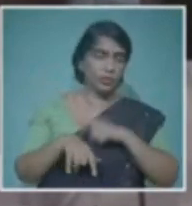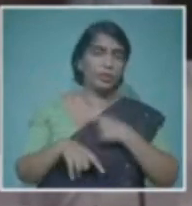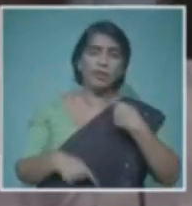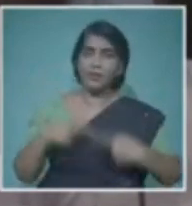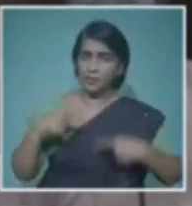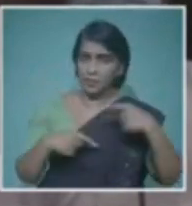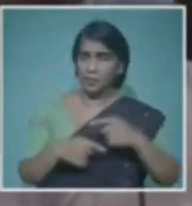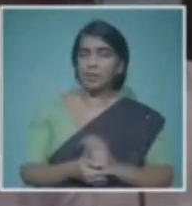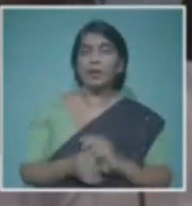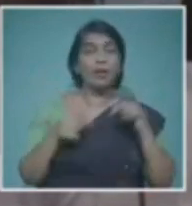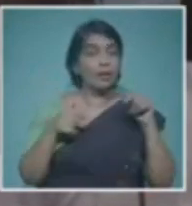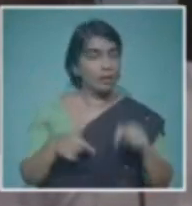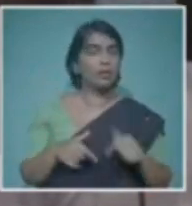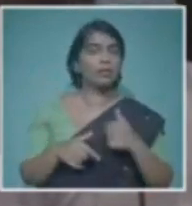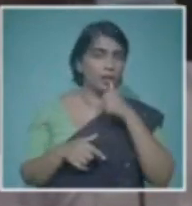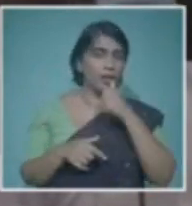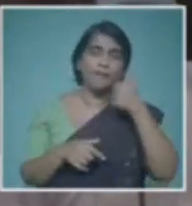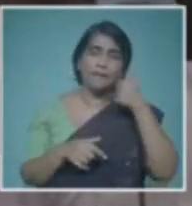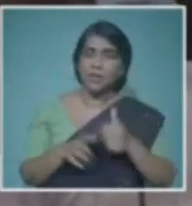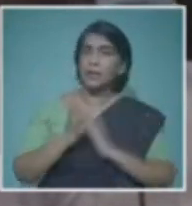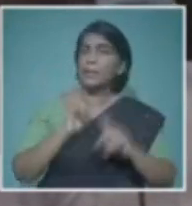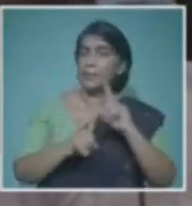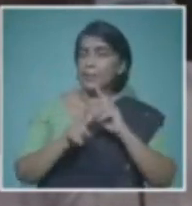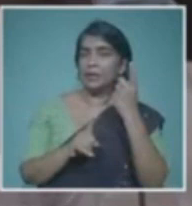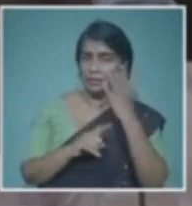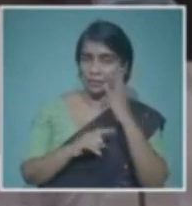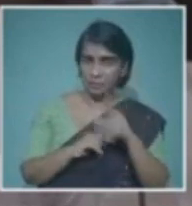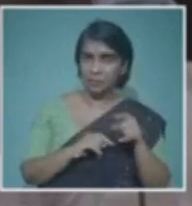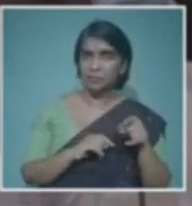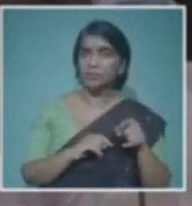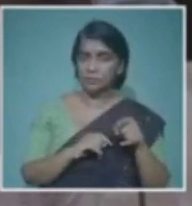ගන්නෙ. අද ඉතාමත්ම වැදගත් අමාත්‍යංශ කීපයක්